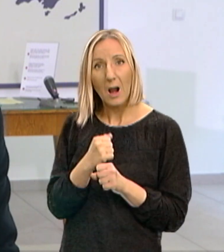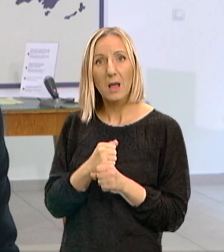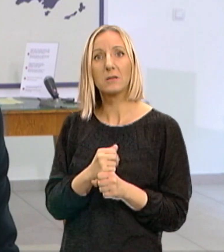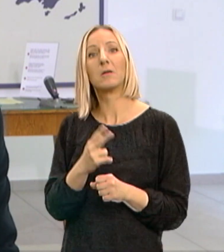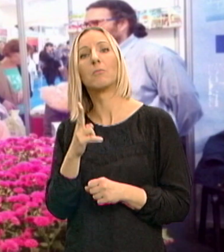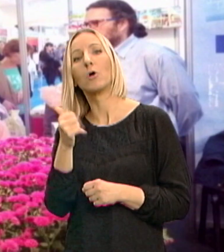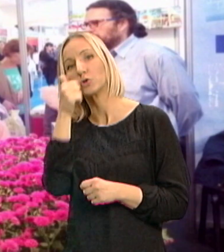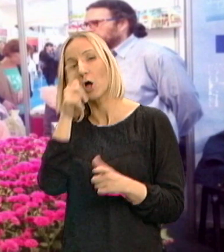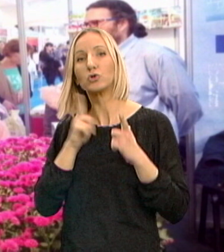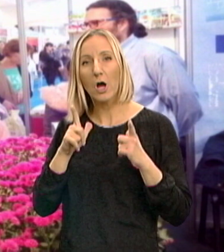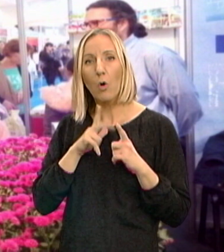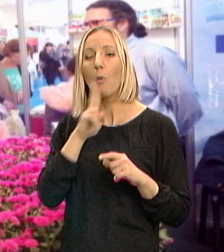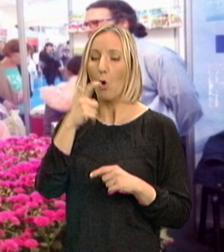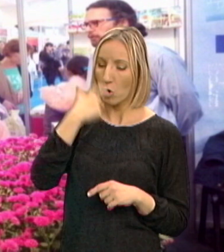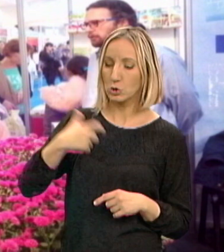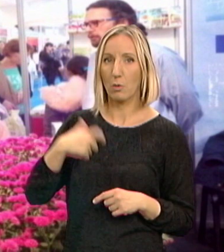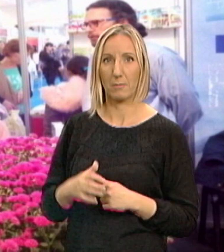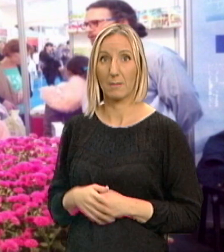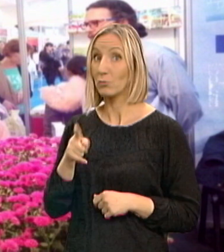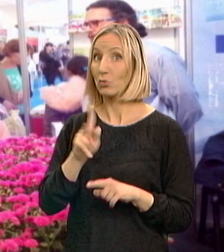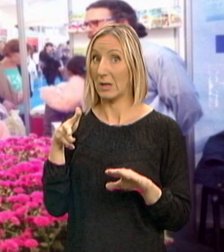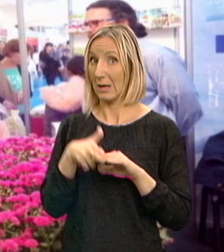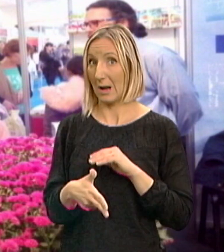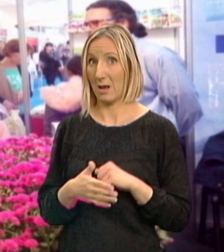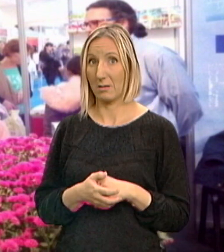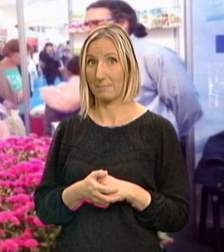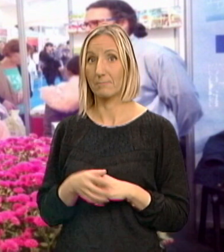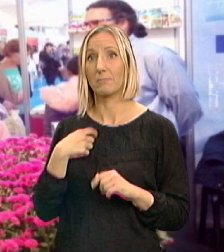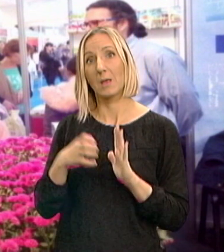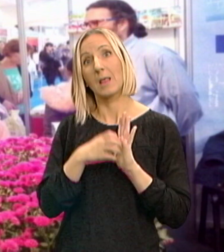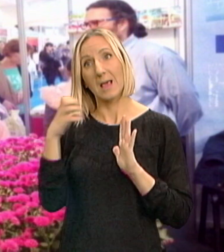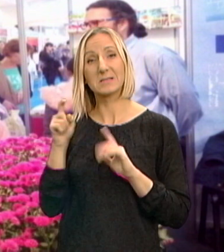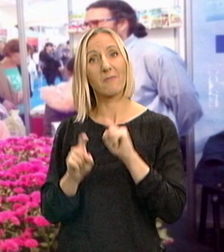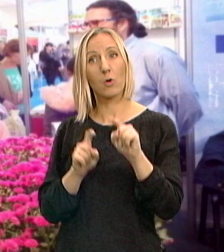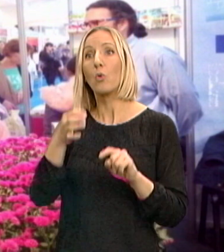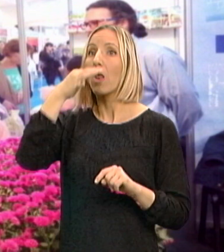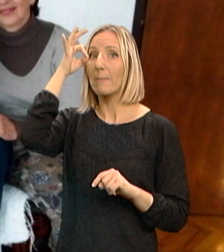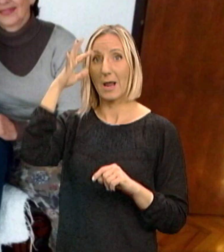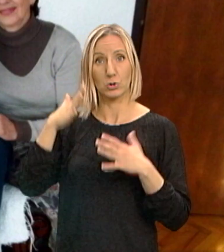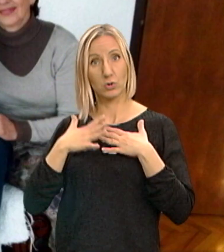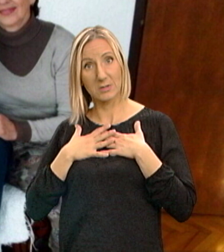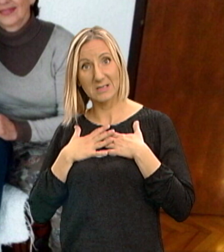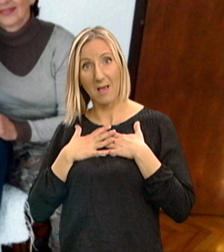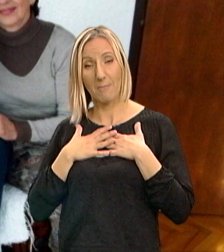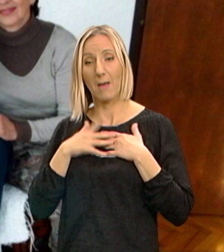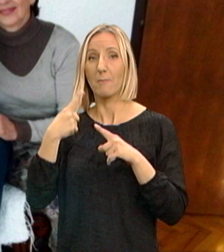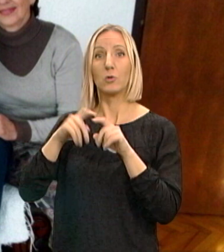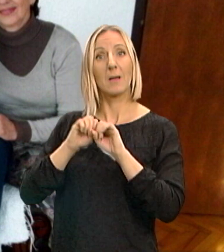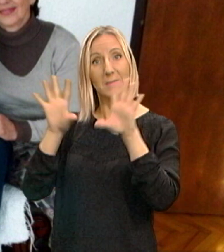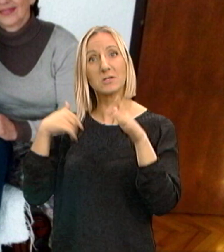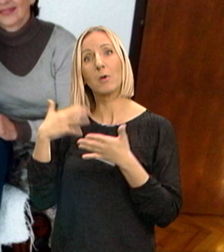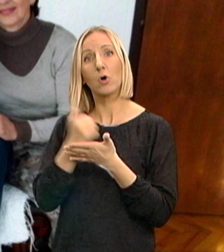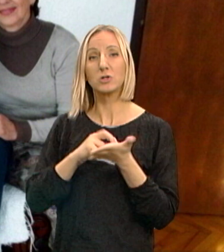koje su očekivanja. I tu nije kraj. Nastavljamo koračanje unapređujući sebe, emisiju,